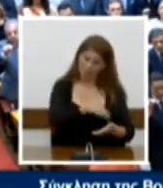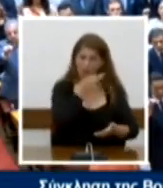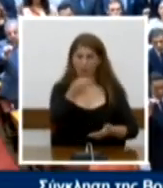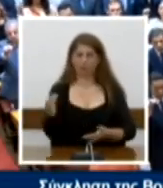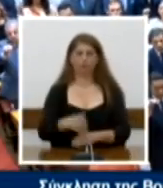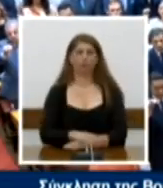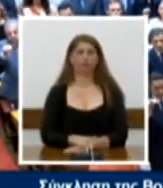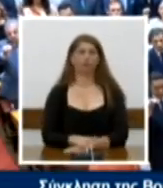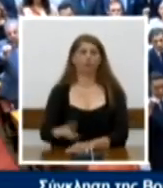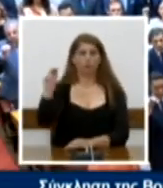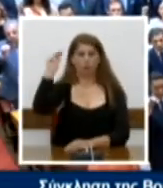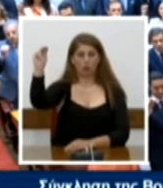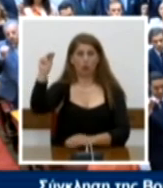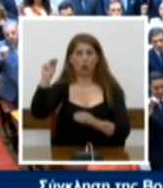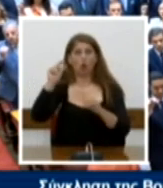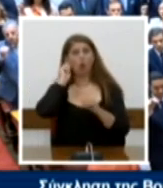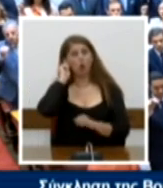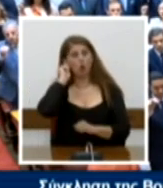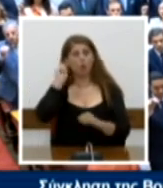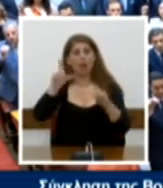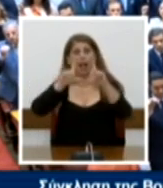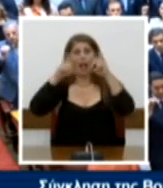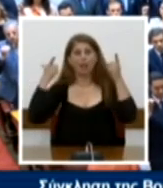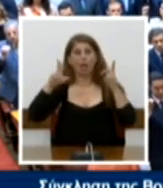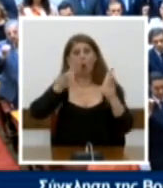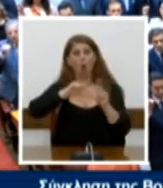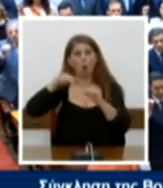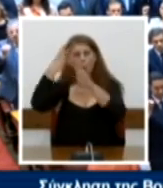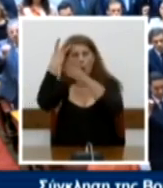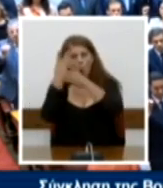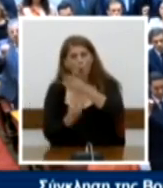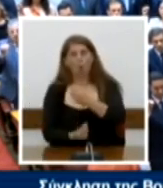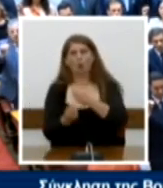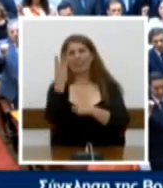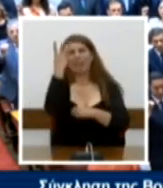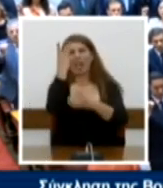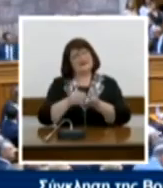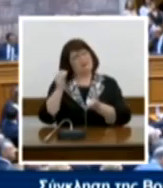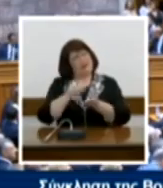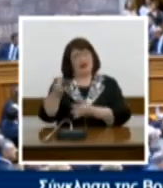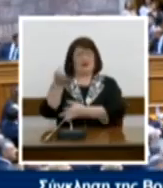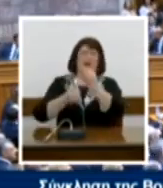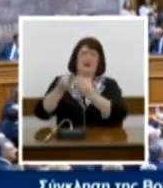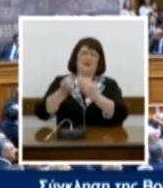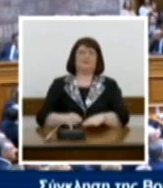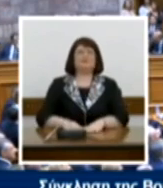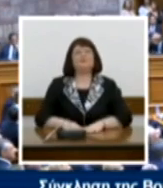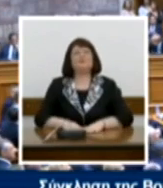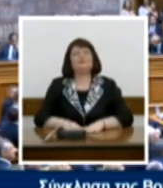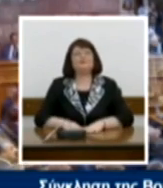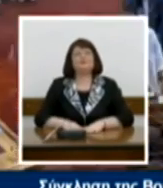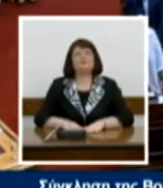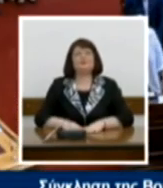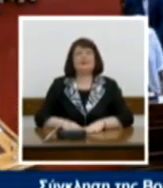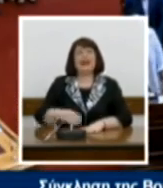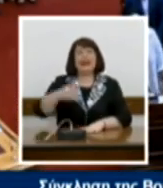Ορκίζομαι στο όνομα της Αγίας και Ομοούσιας και Αδιαίρετης Τριάδας. Και με πολιτικό όρκο. Διαβεβαιώνω στην τιμή